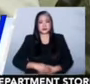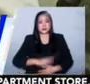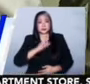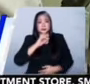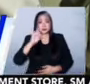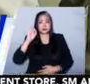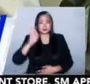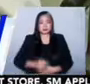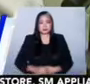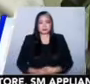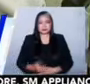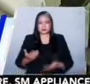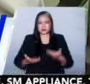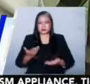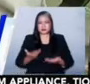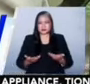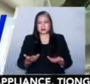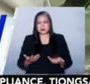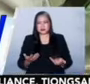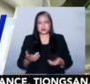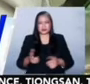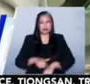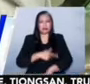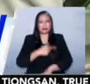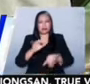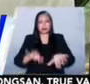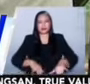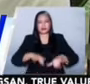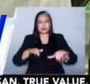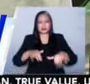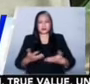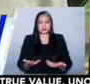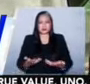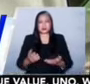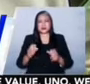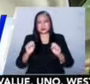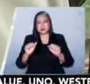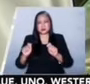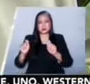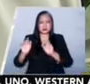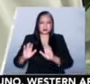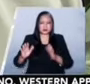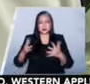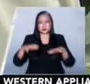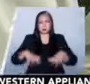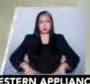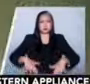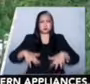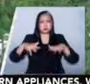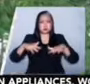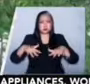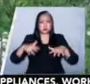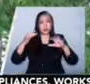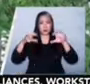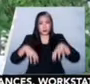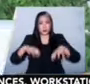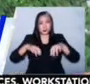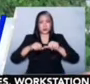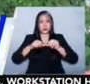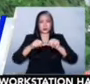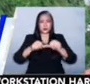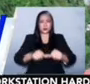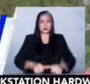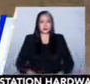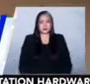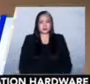yan ng ano, mga Sabado pa siguro yan. Kasi umulan pa sir, ano? Kung nangaulan pa. Tuloy-tuloy kasi yung ulan. May ilang lugar din